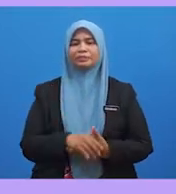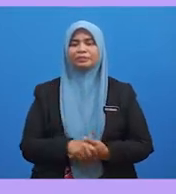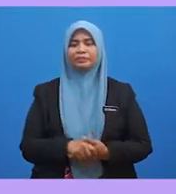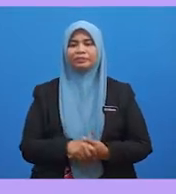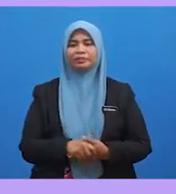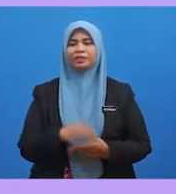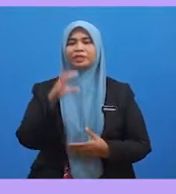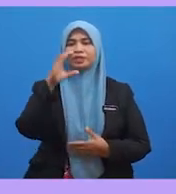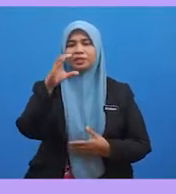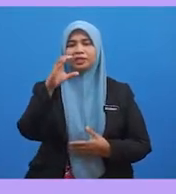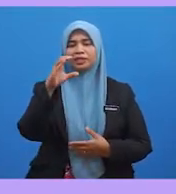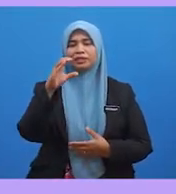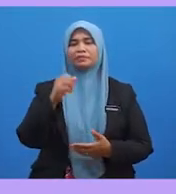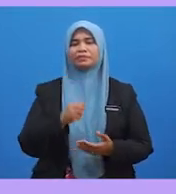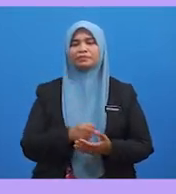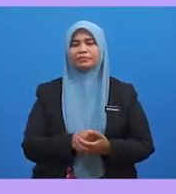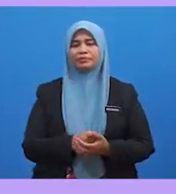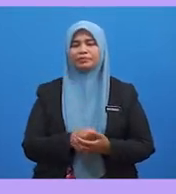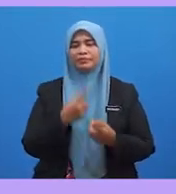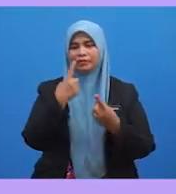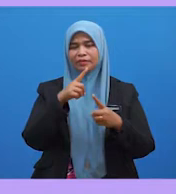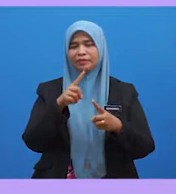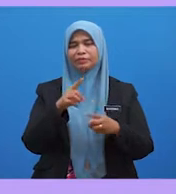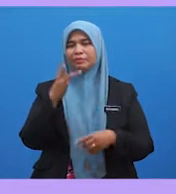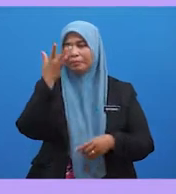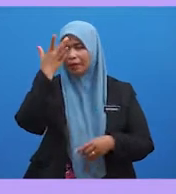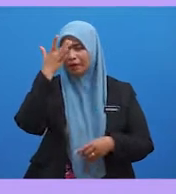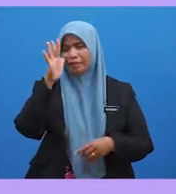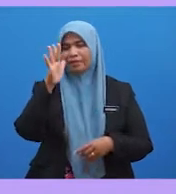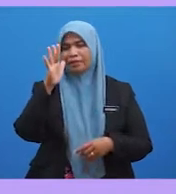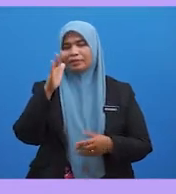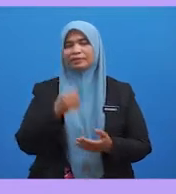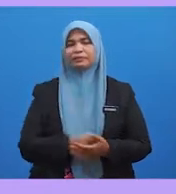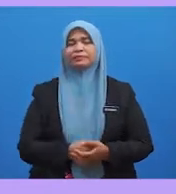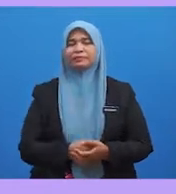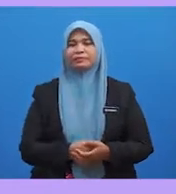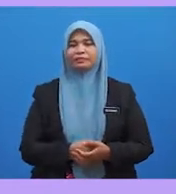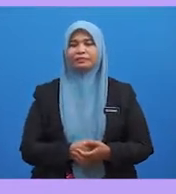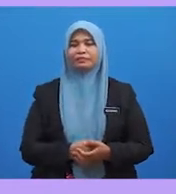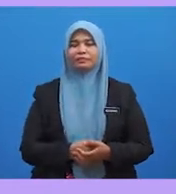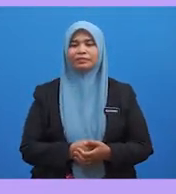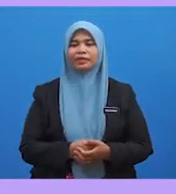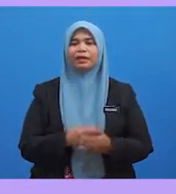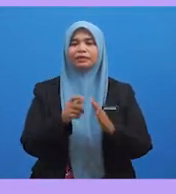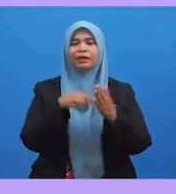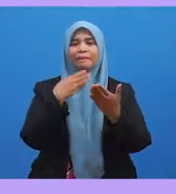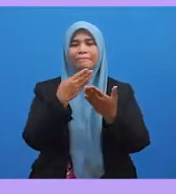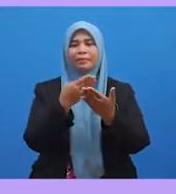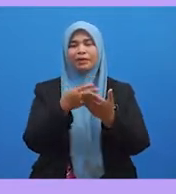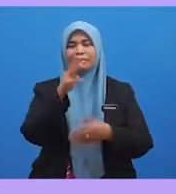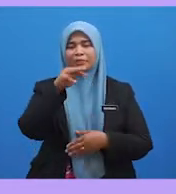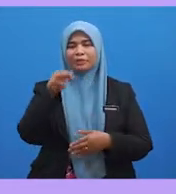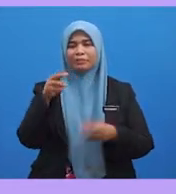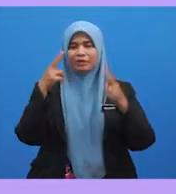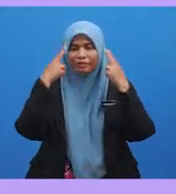Si jawapannya, pandai, barakallahu lakum. Terbaik murid-murid ustaz